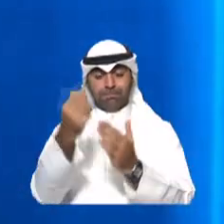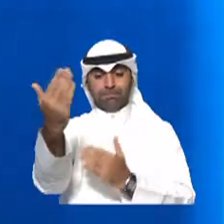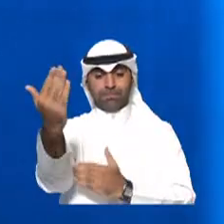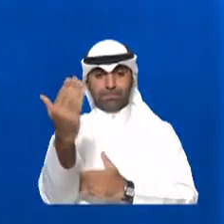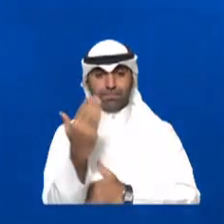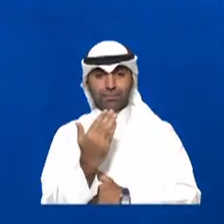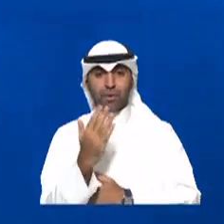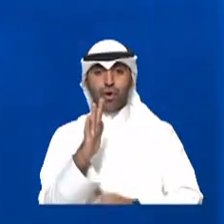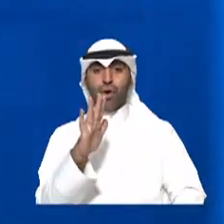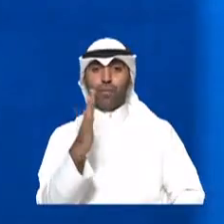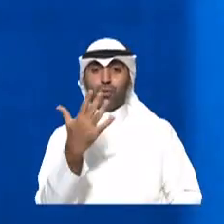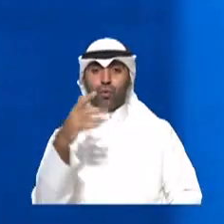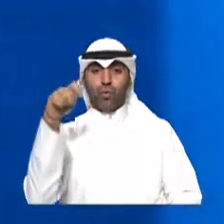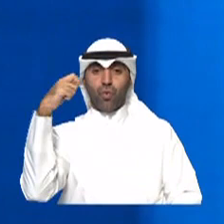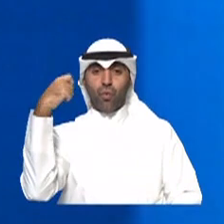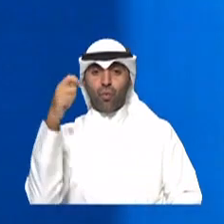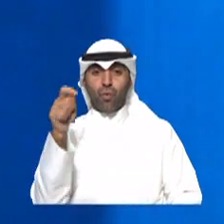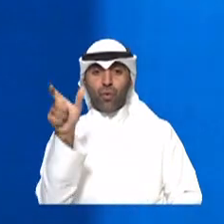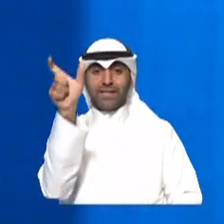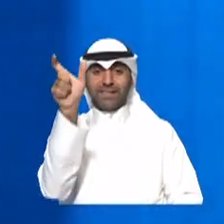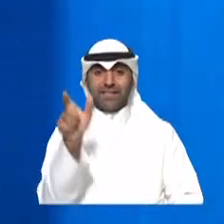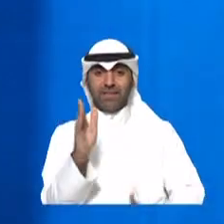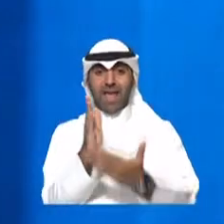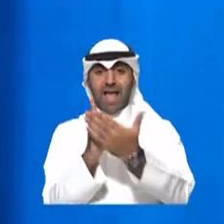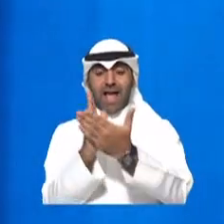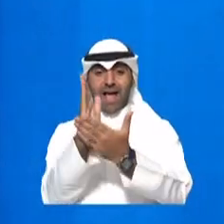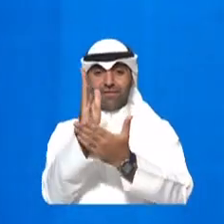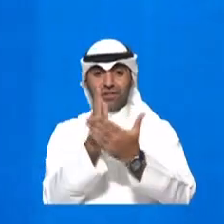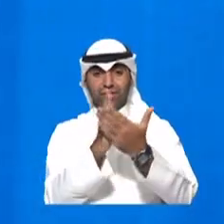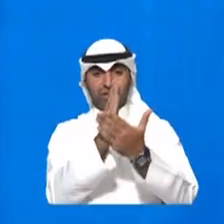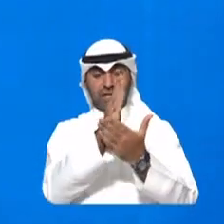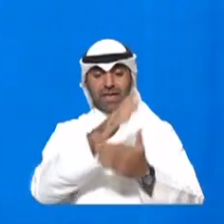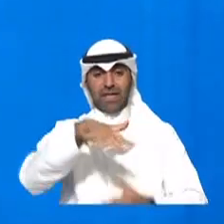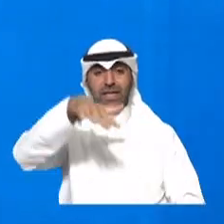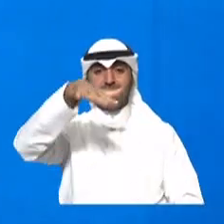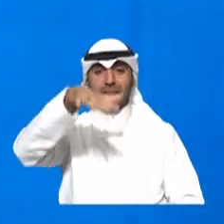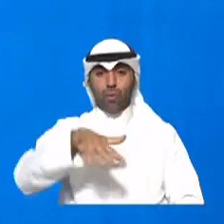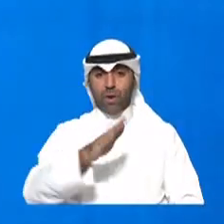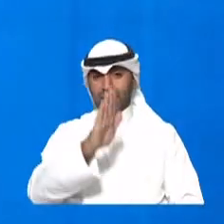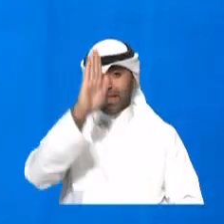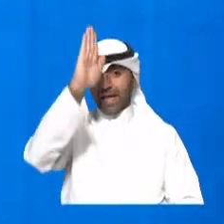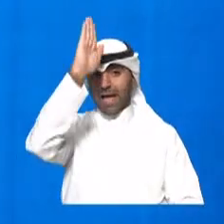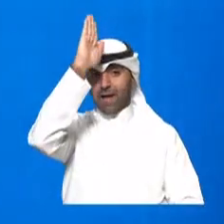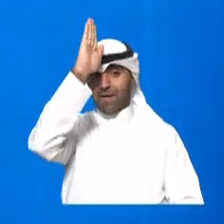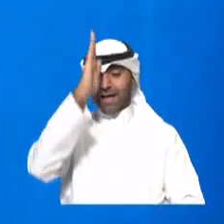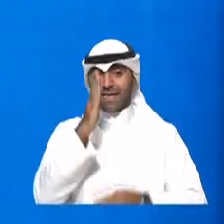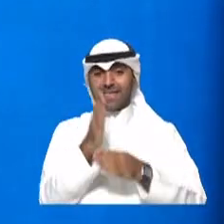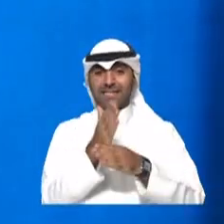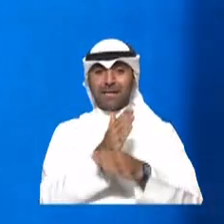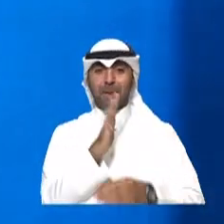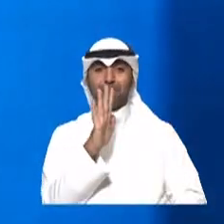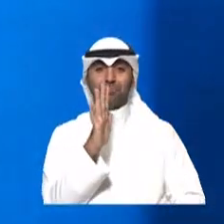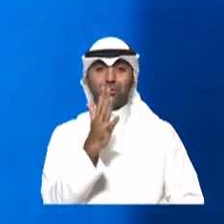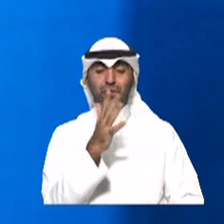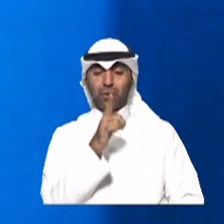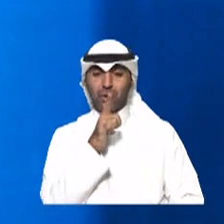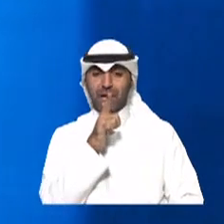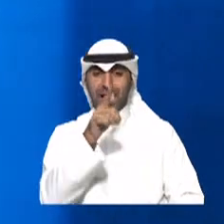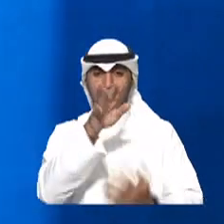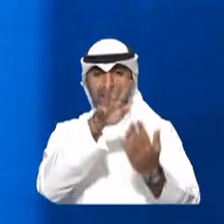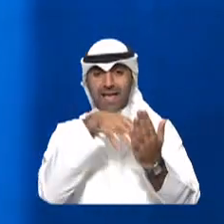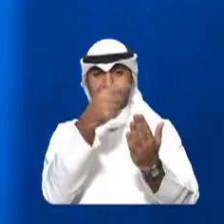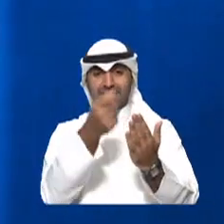الوزراء وزير خارجيه جمهوريه العراق الشقيقه فؤاد حسين تتصل بالعلاقات الوثيقه التي تربط